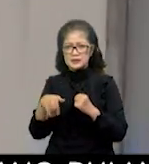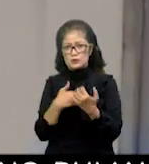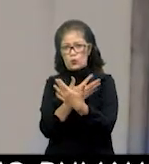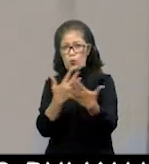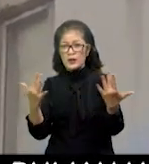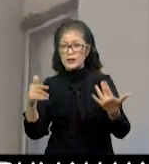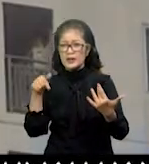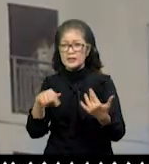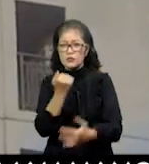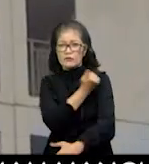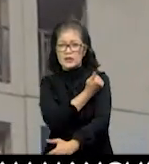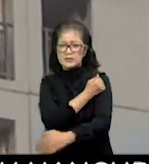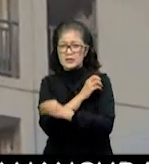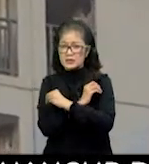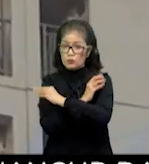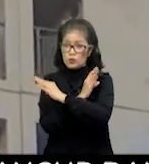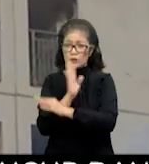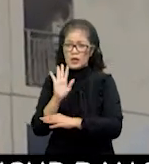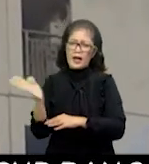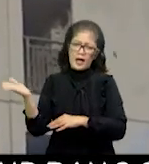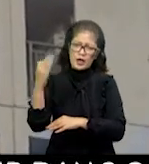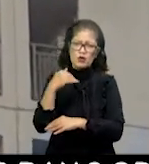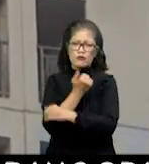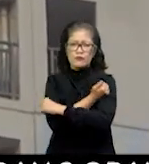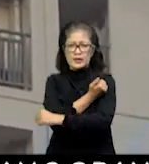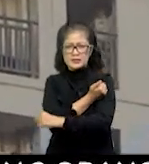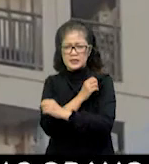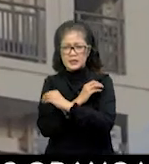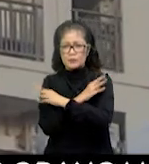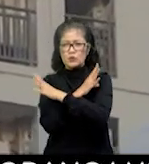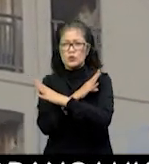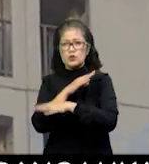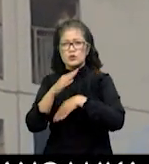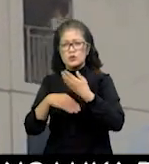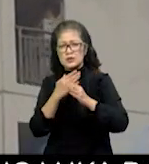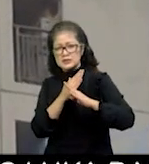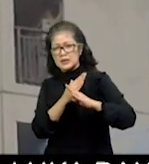melakukan vaksinasi booster diminta segera vaksinasi sebagai salah satu upaya pencegahan penularan